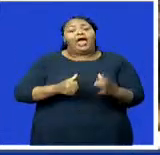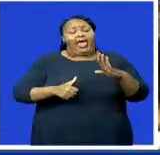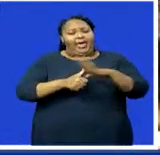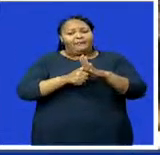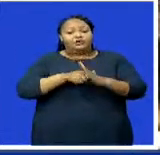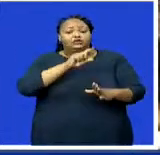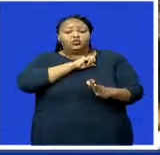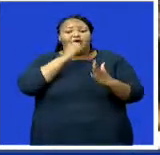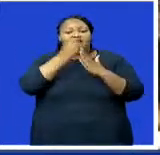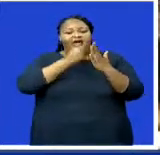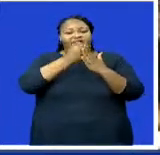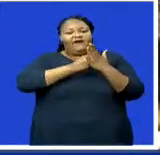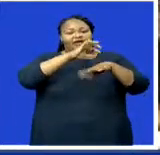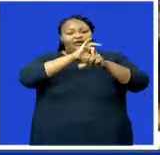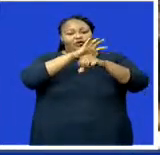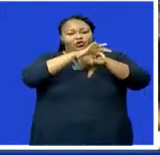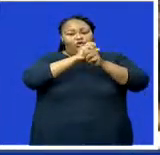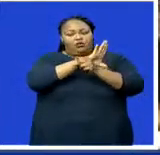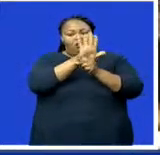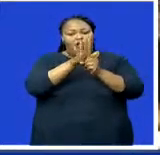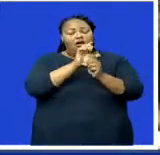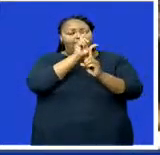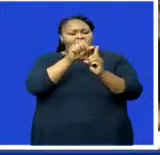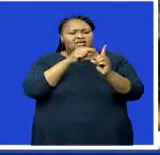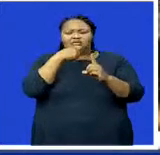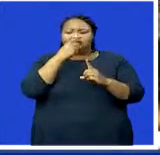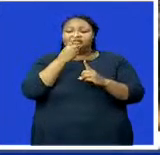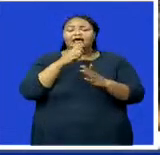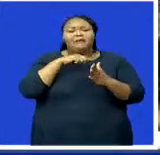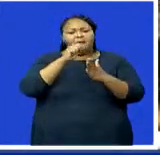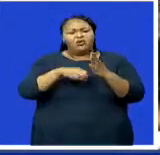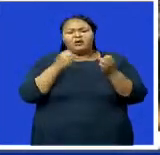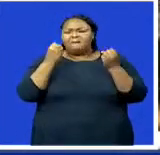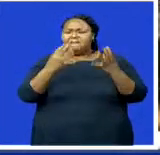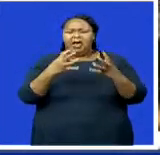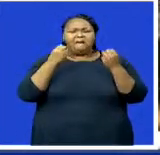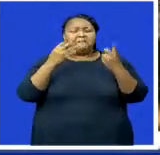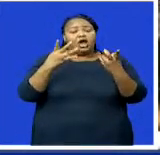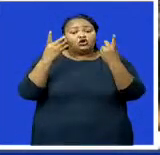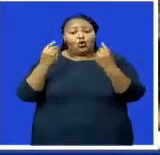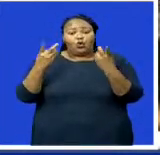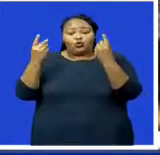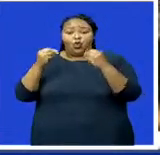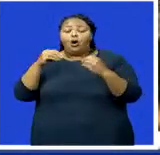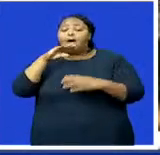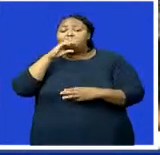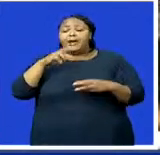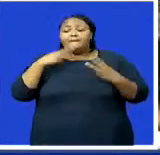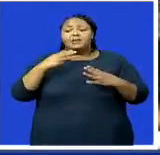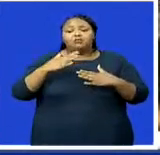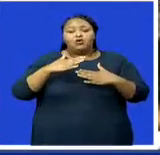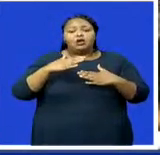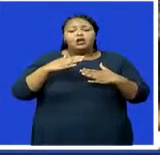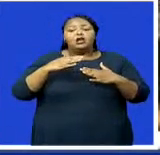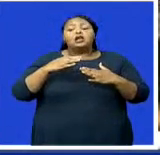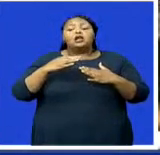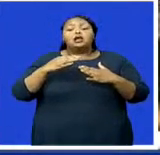weCOVID-19 mnisi uthi le mali yende imisebenzi lekhonsako sivele sitawukhona kuyisebentisa njalo njalo